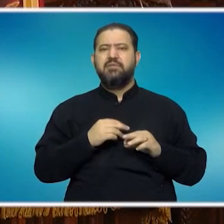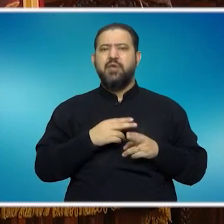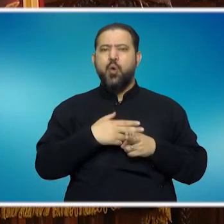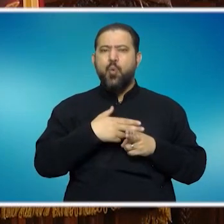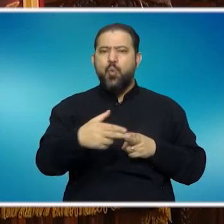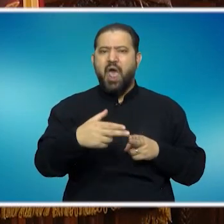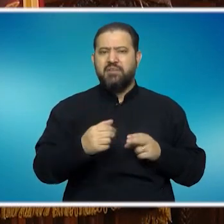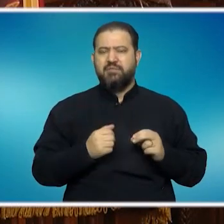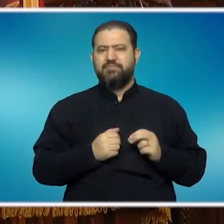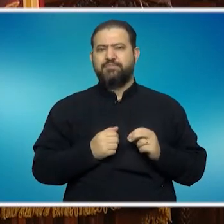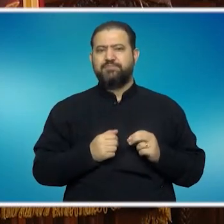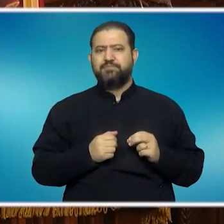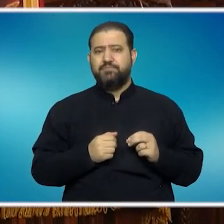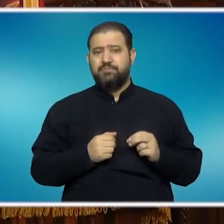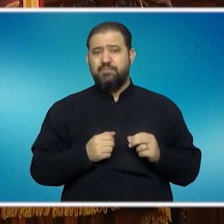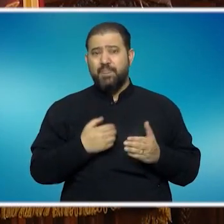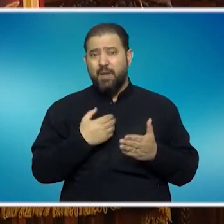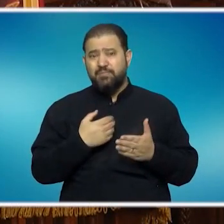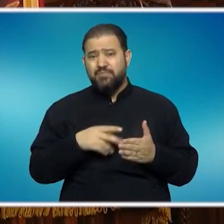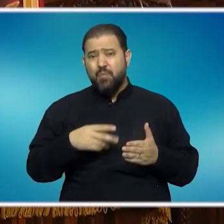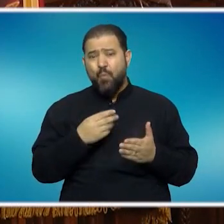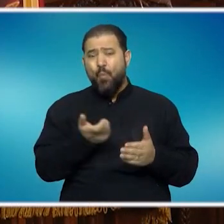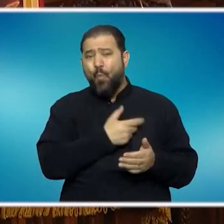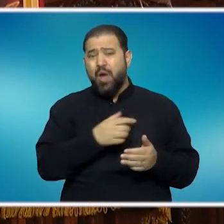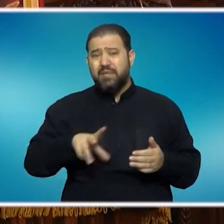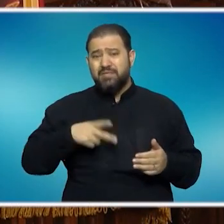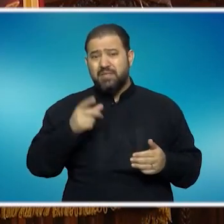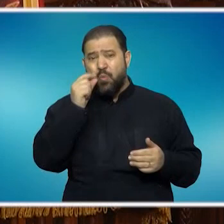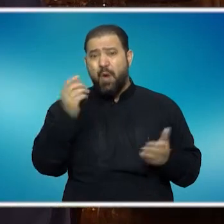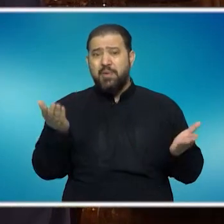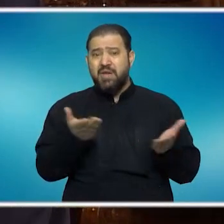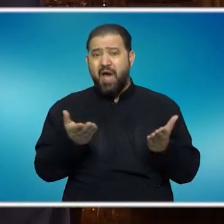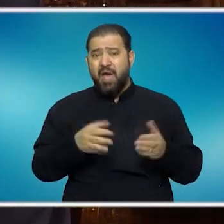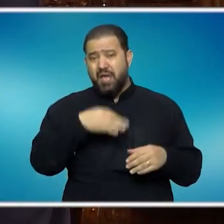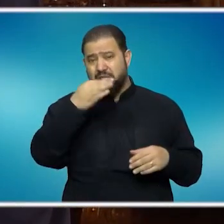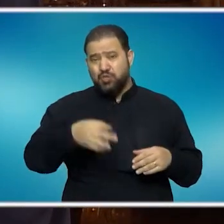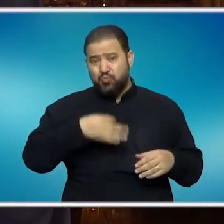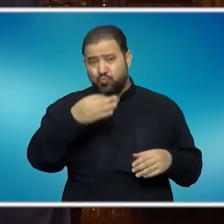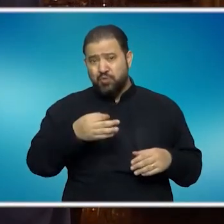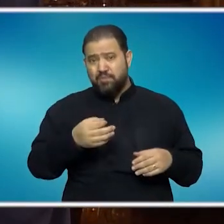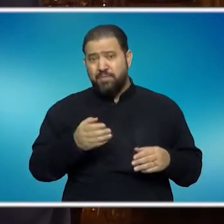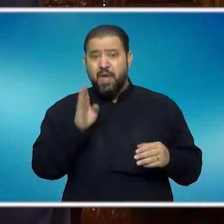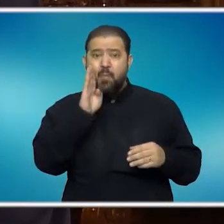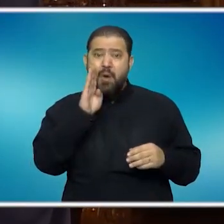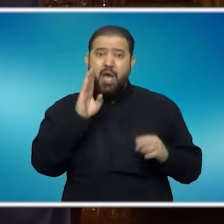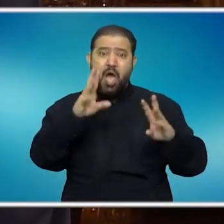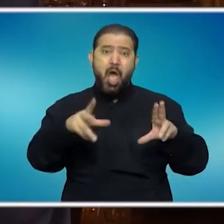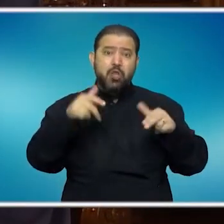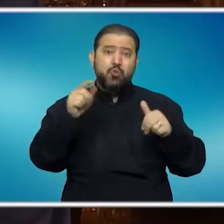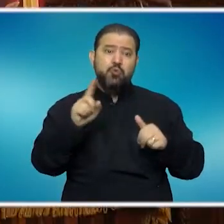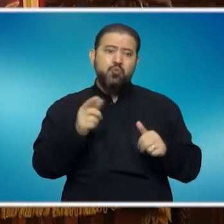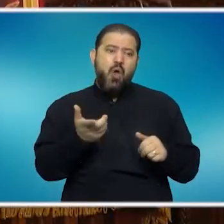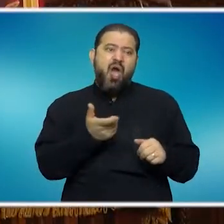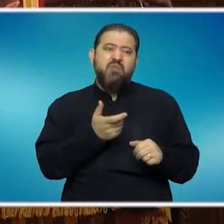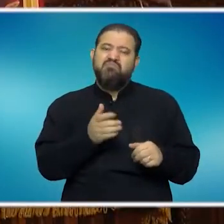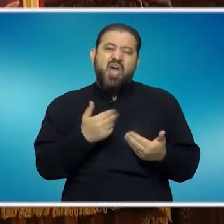ne urmăresc și poate n-au înțeles bine sau poate n-au avut timp să cerceteze. Părinte profesor, sunt oameni care spun că Maica Domnului nu prea